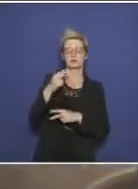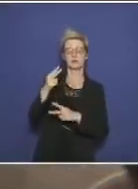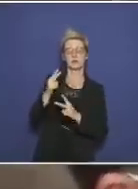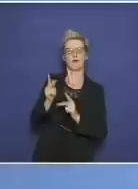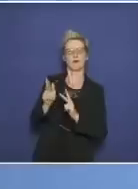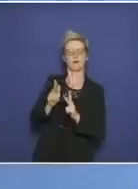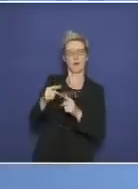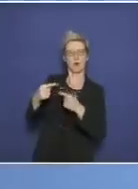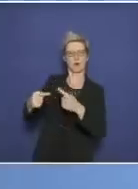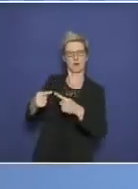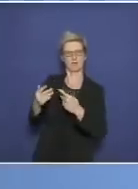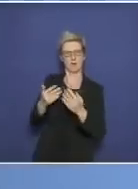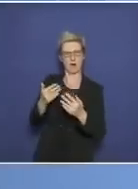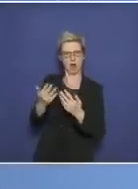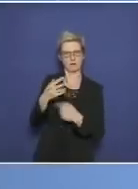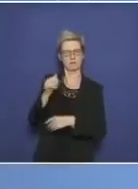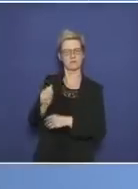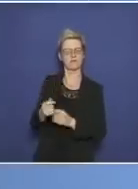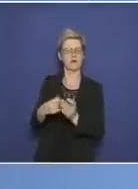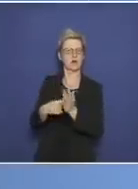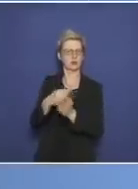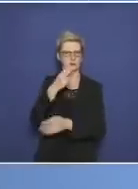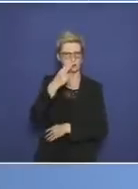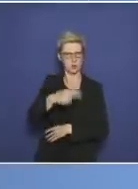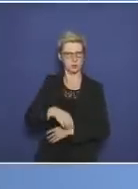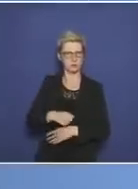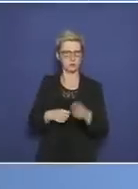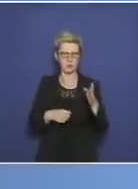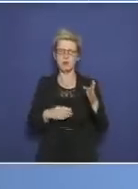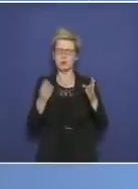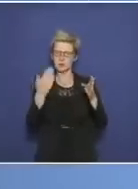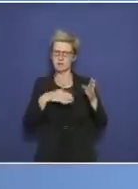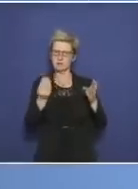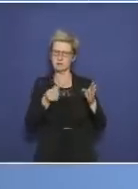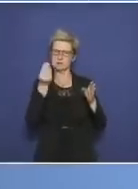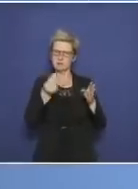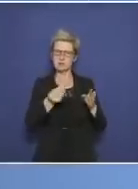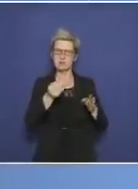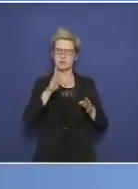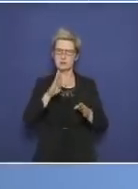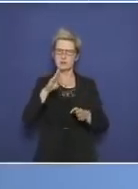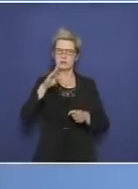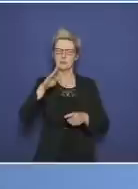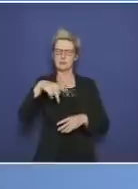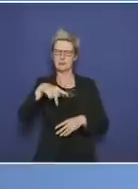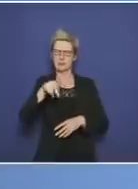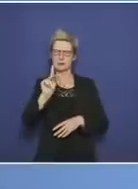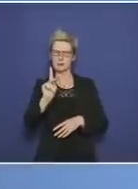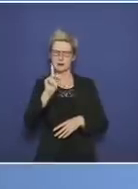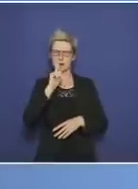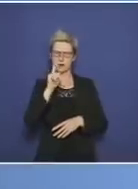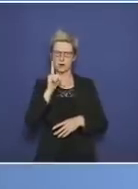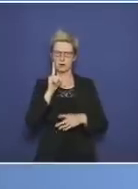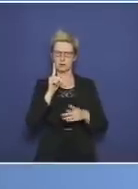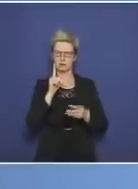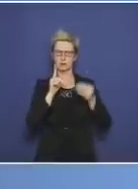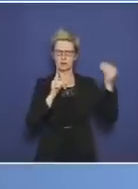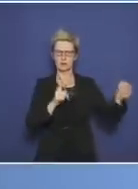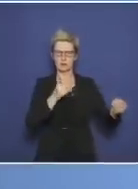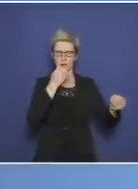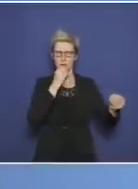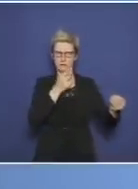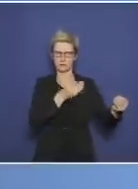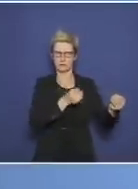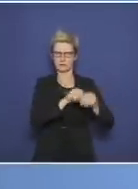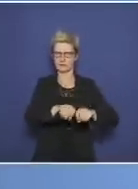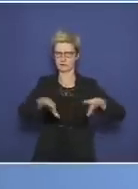Vorgänge? Dazu haben wir nachgeliefert, und zwar an die BPK. Ich glaube, Sie haben es hoffentlich verteilt vielleicht. Dann